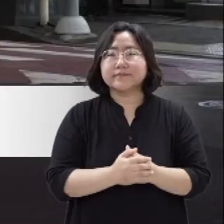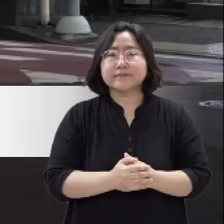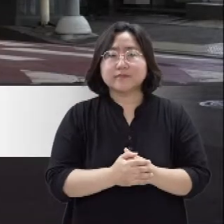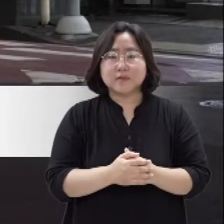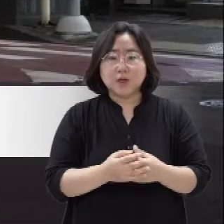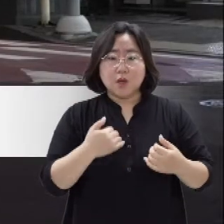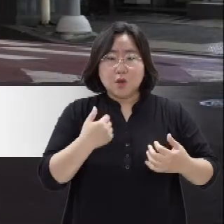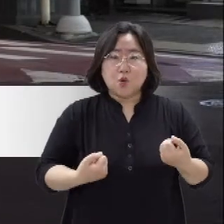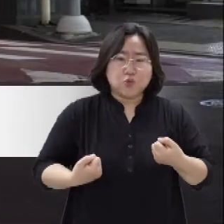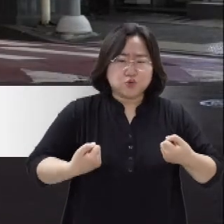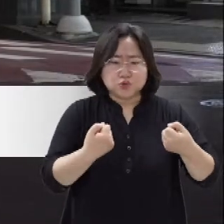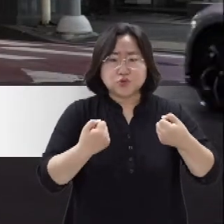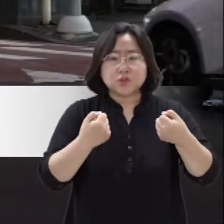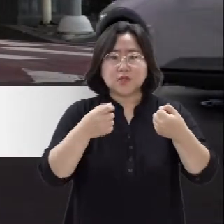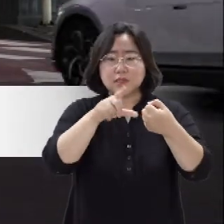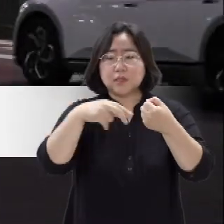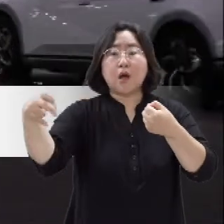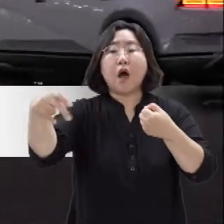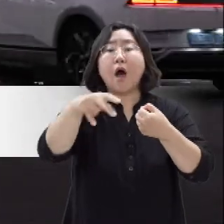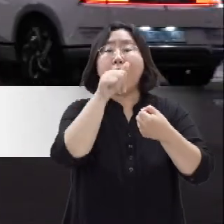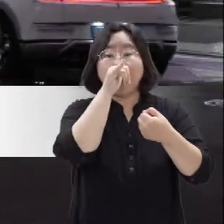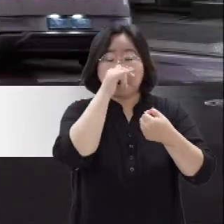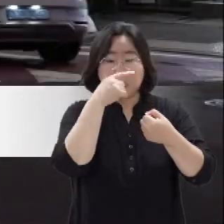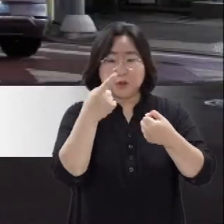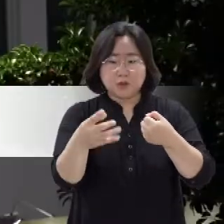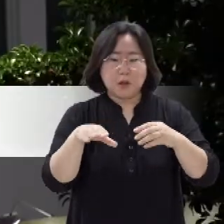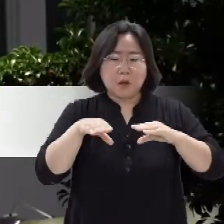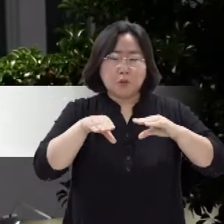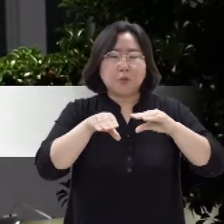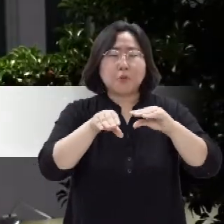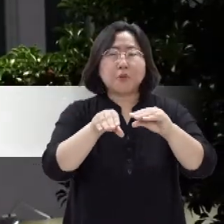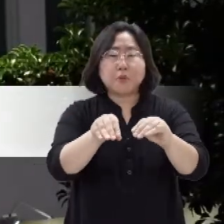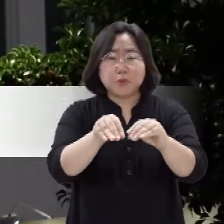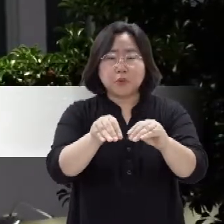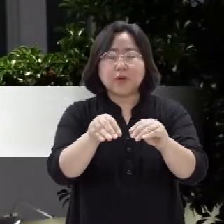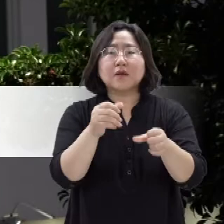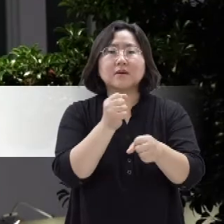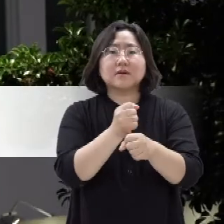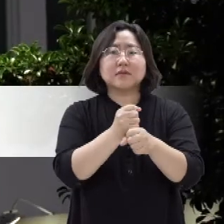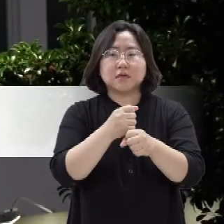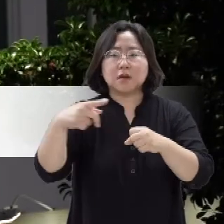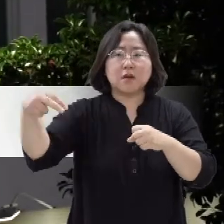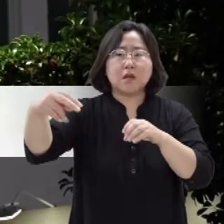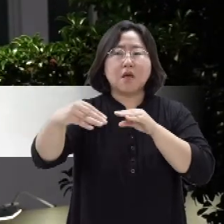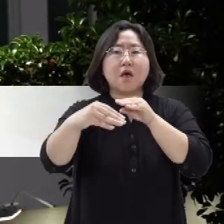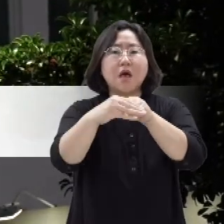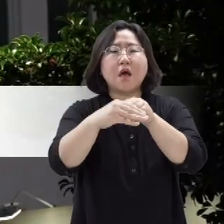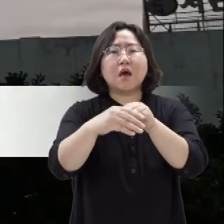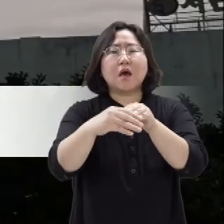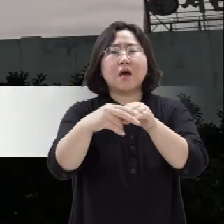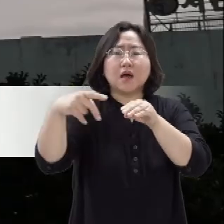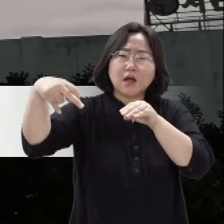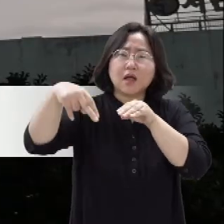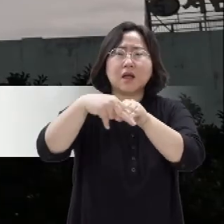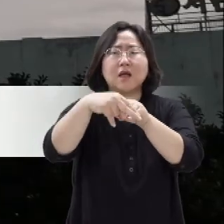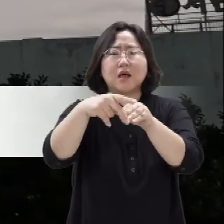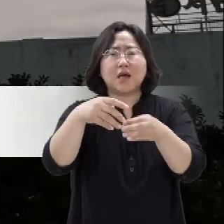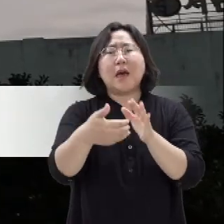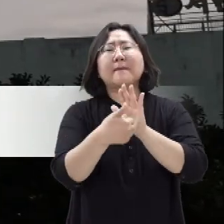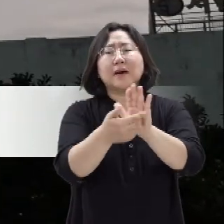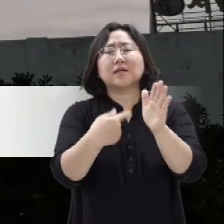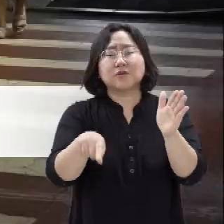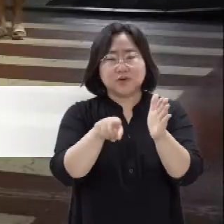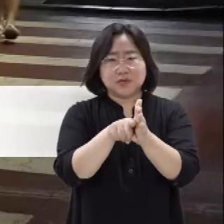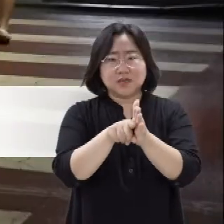차량 운전자의 횡단보도 인식률을 높여 차량 속도를 줄이도록 유도해 보행자 사고를 예방하는 시설인데요.